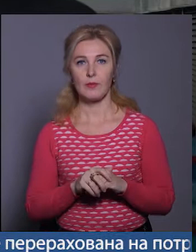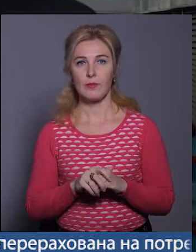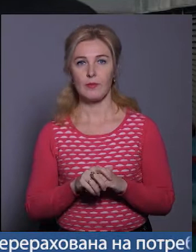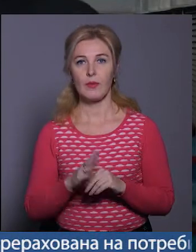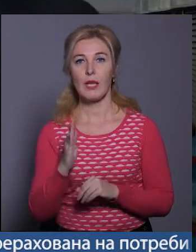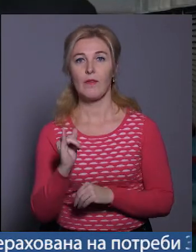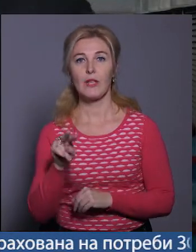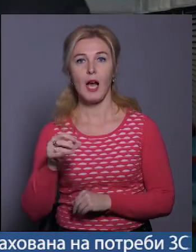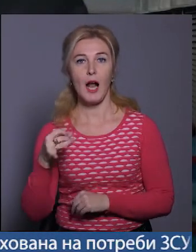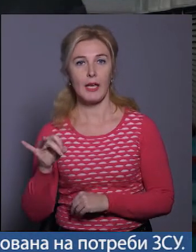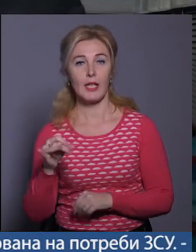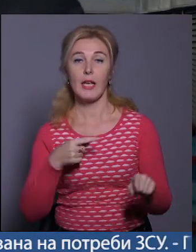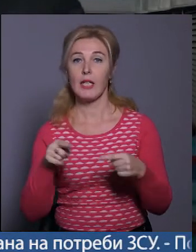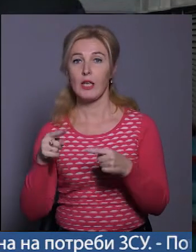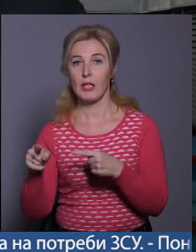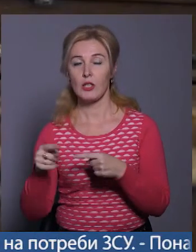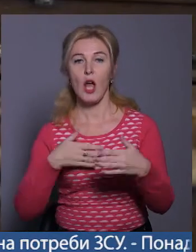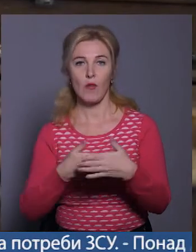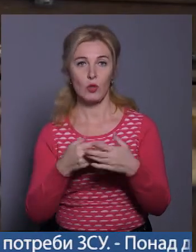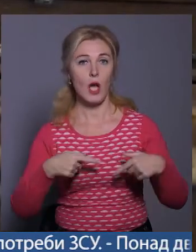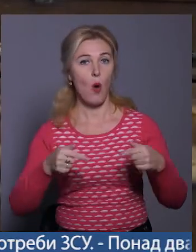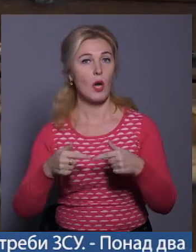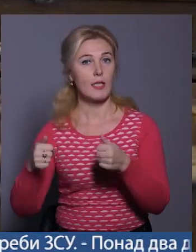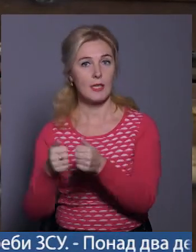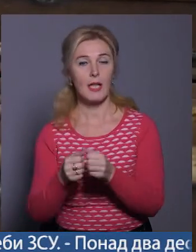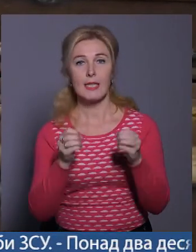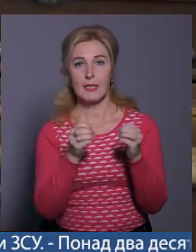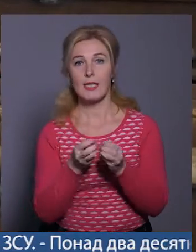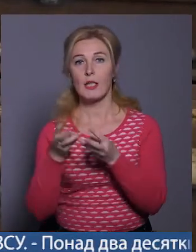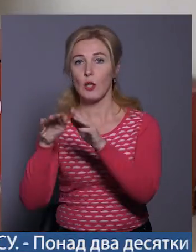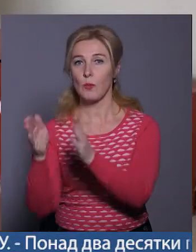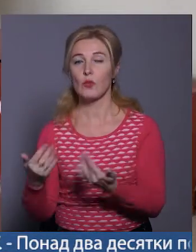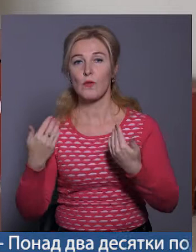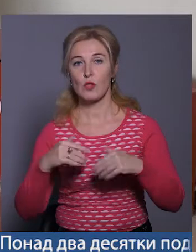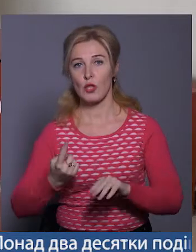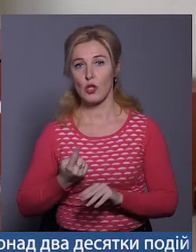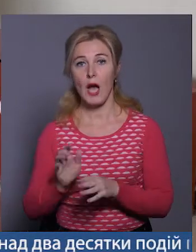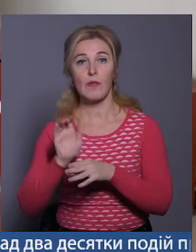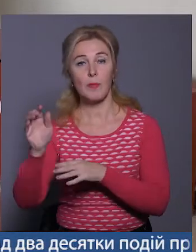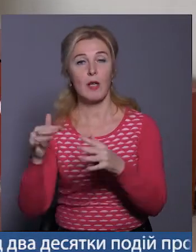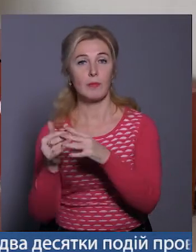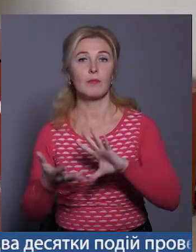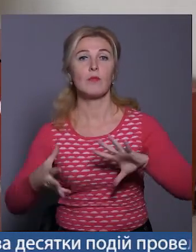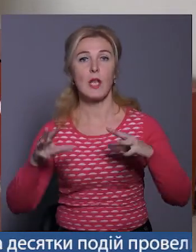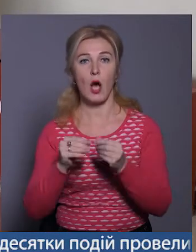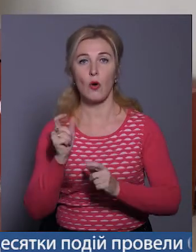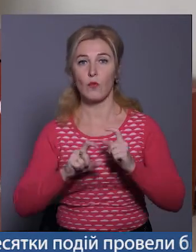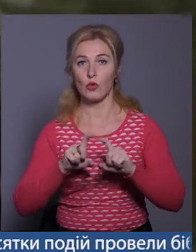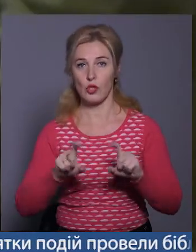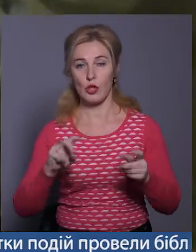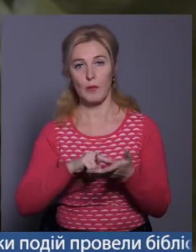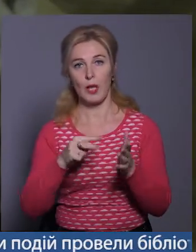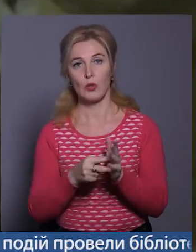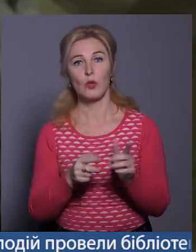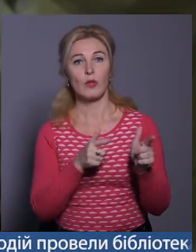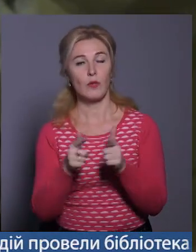Віталій Певнів, інші волонтерські організації. З десяток буржуйок уже чекають відправлення на фронт. Загалом в училищі планують виготовити